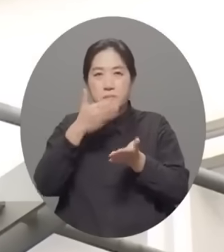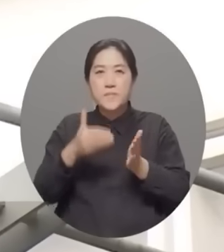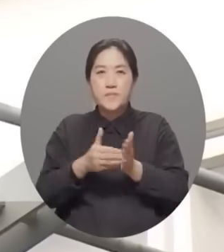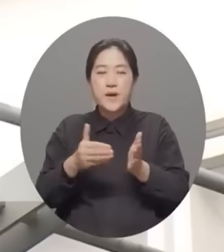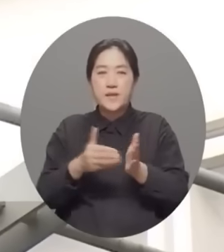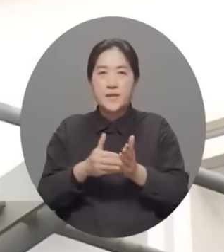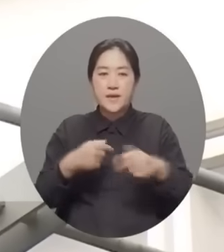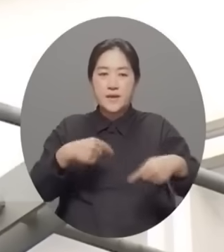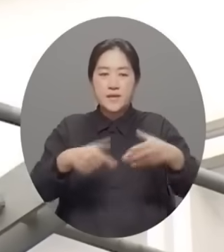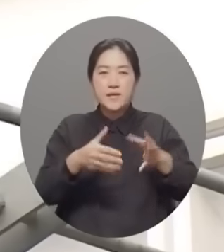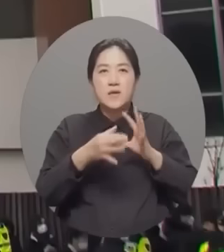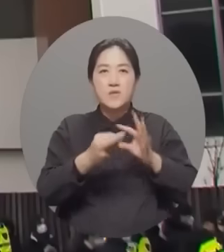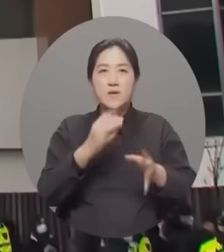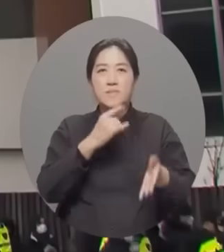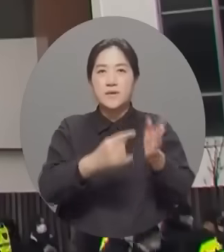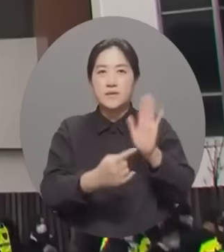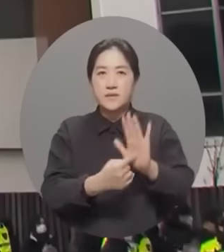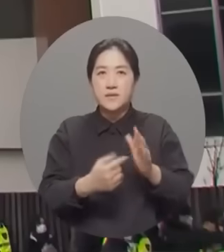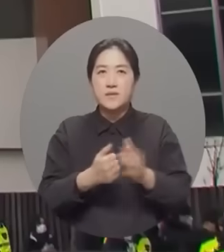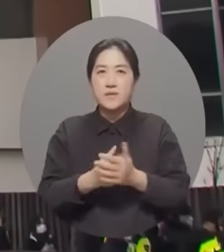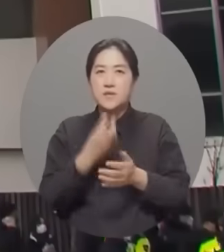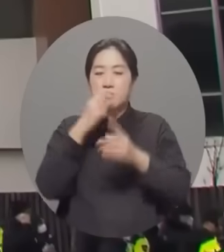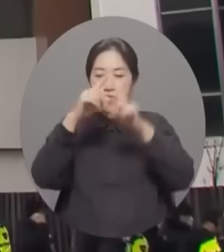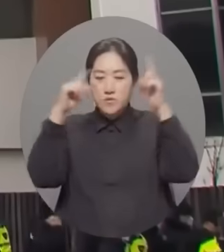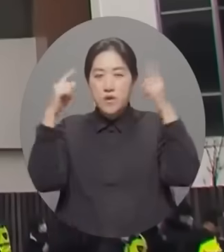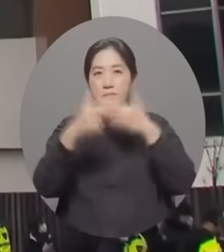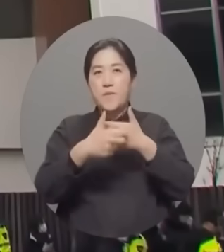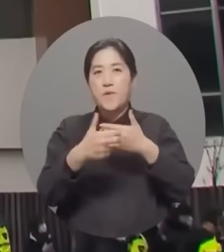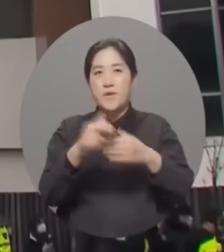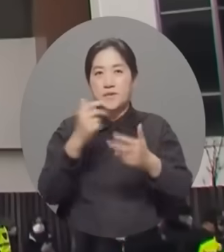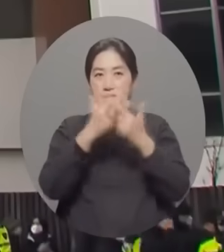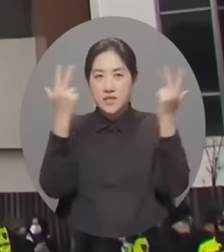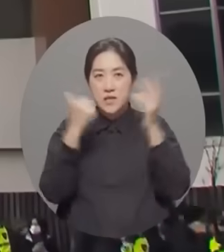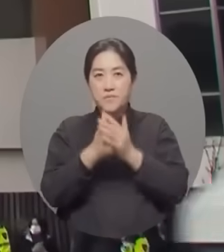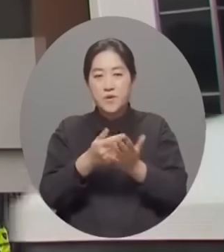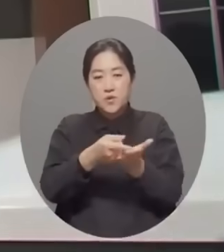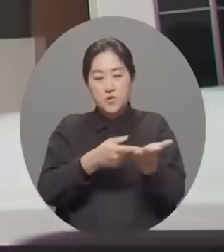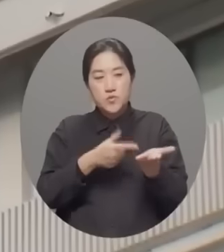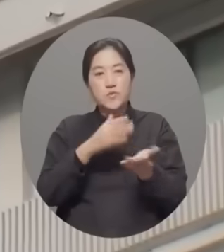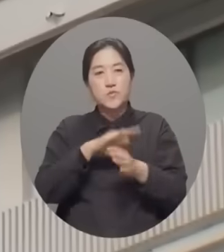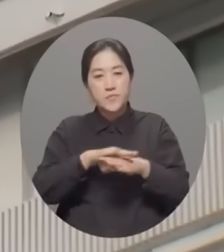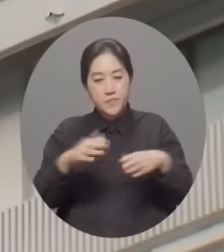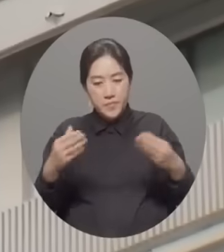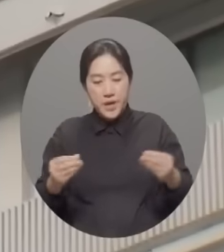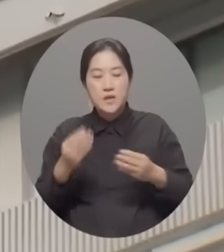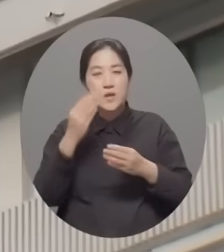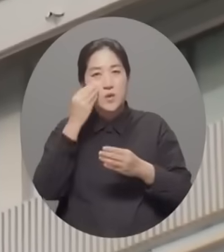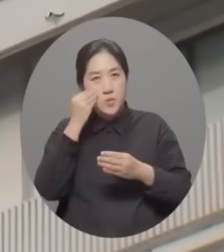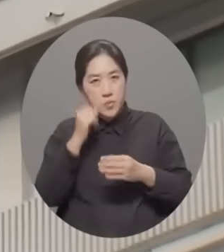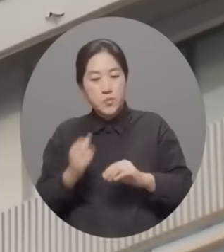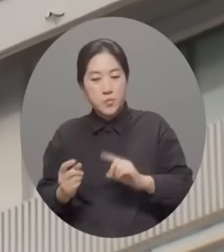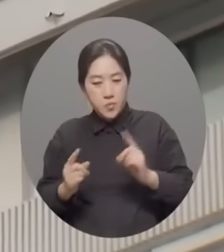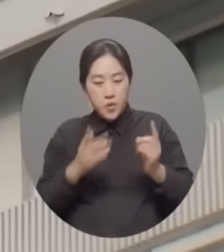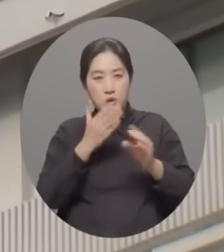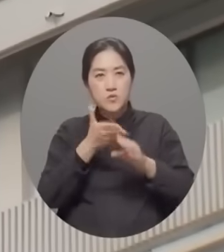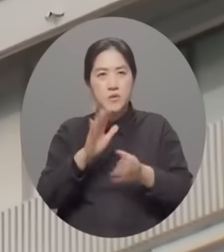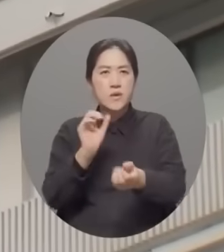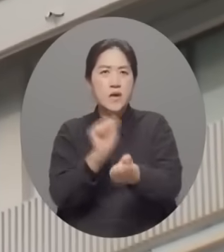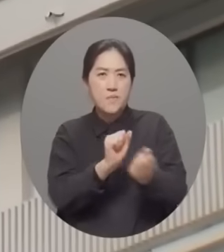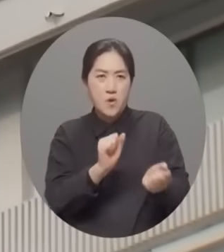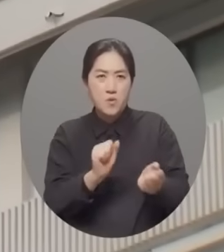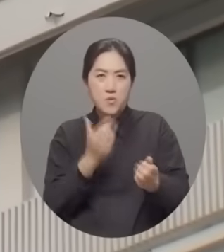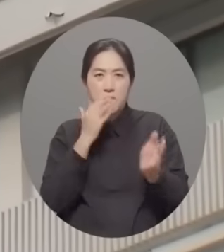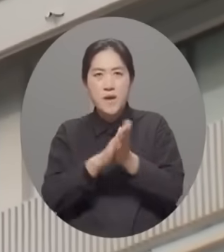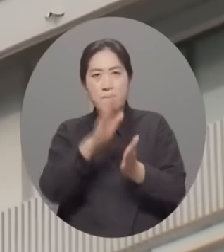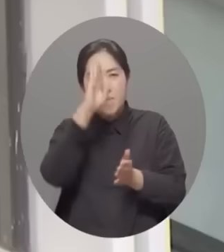당 관계자가습니다 서울대병원측은 이대표가 순 회복중이지만 병증 우려가 있어